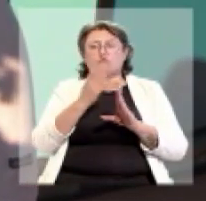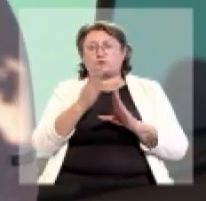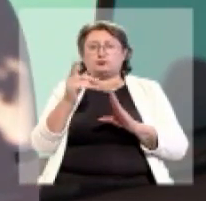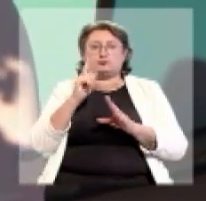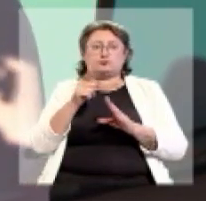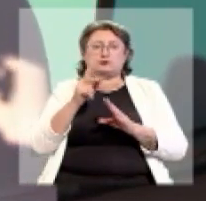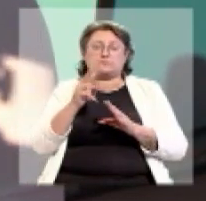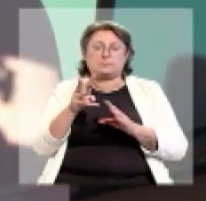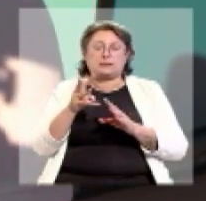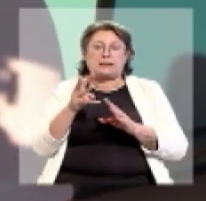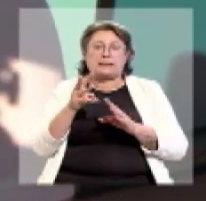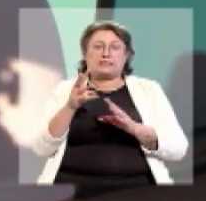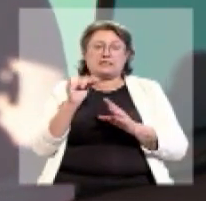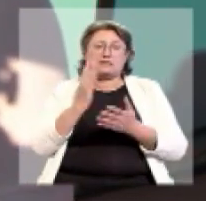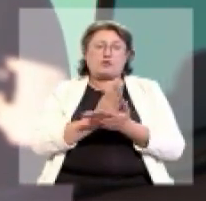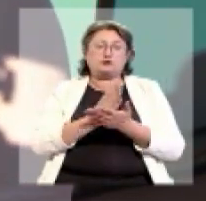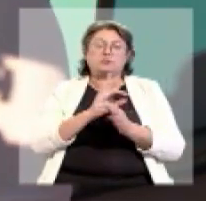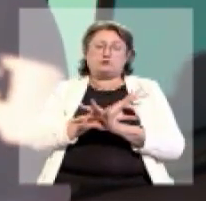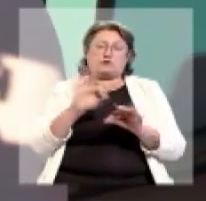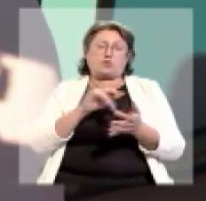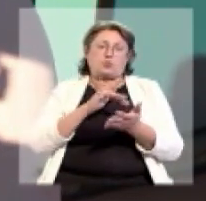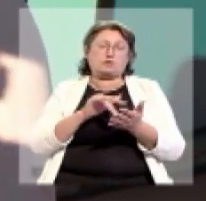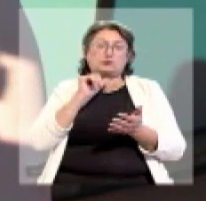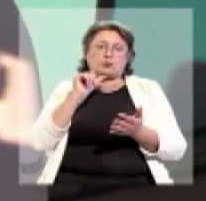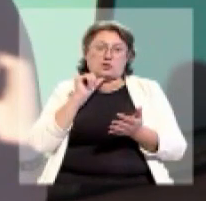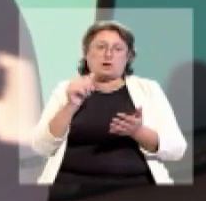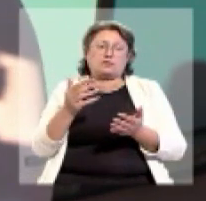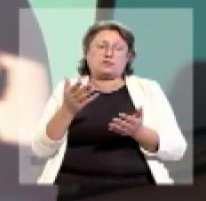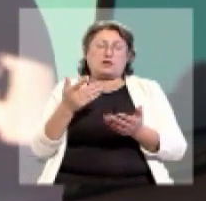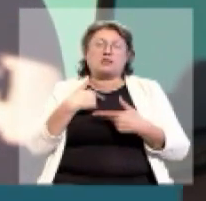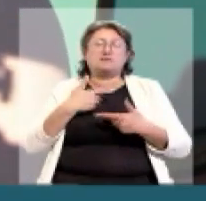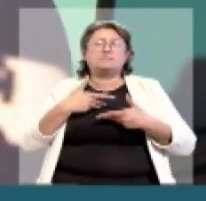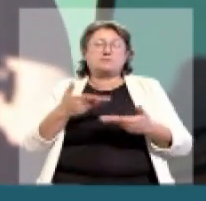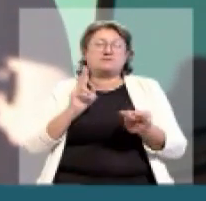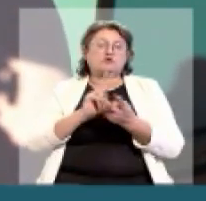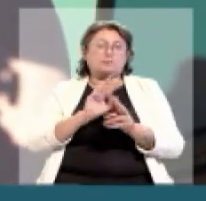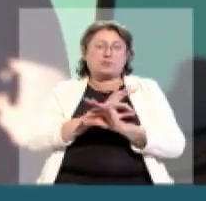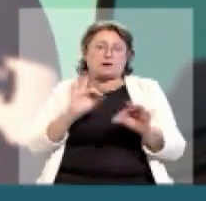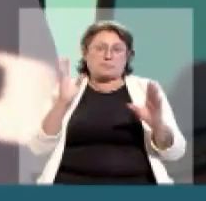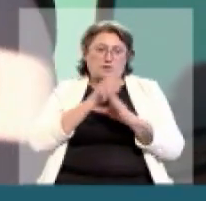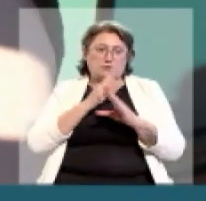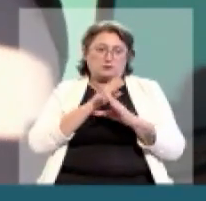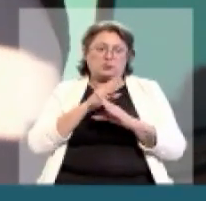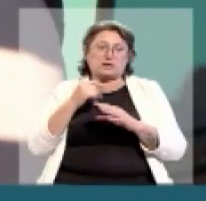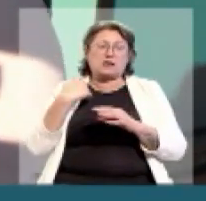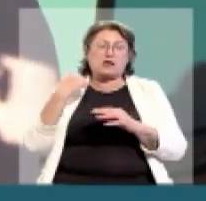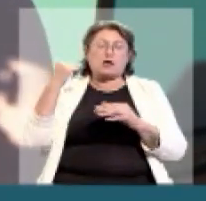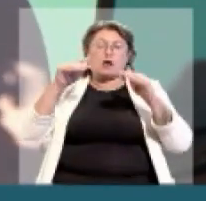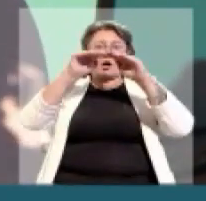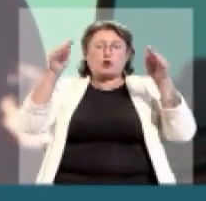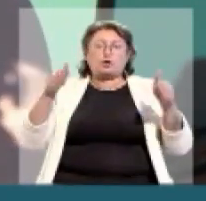больше 1000 километров, и находимся в замечательном городе Кустанае, который нас встречает прекрасной погодой. За мной находится